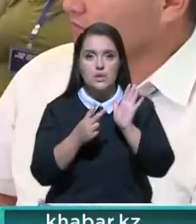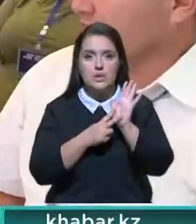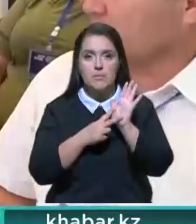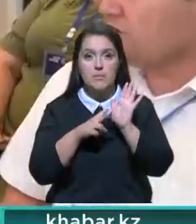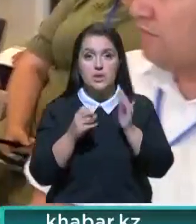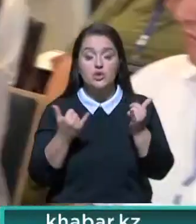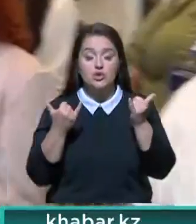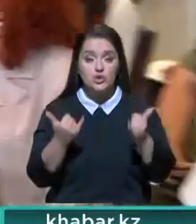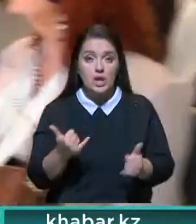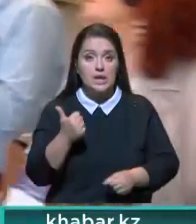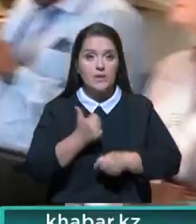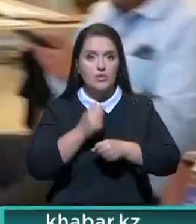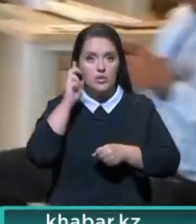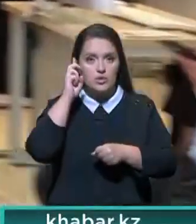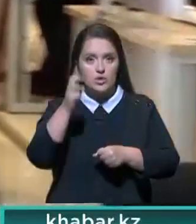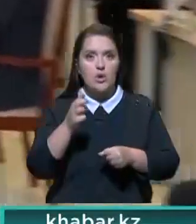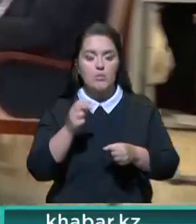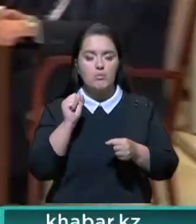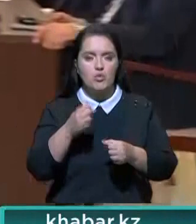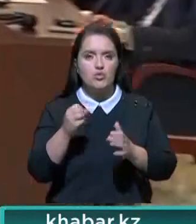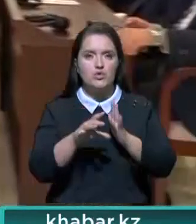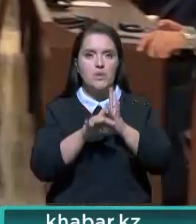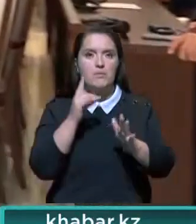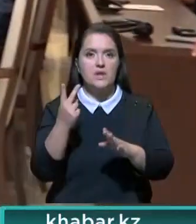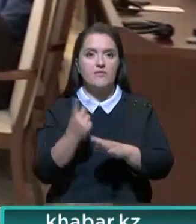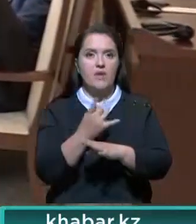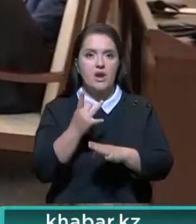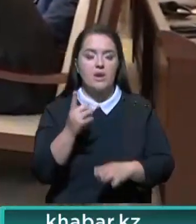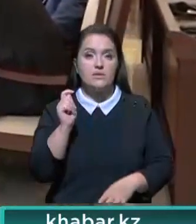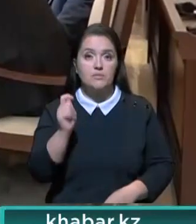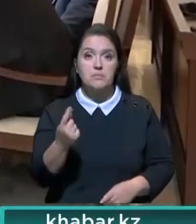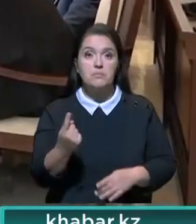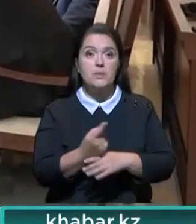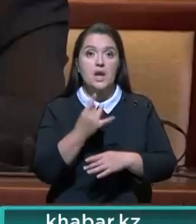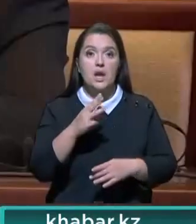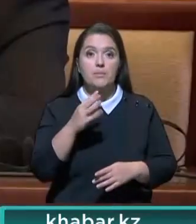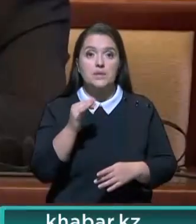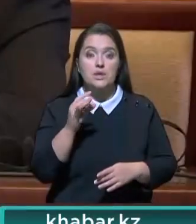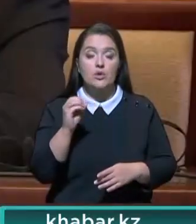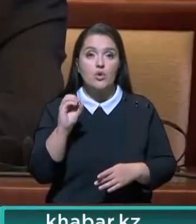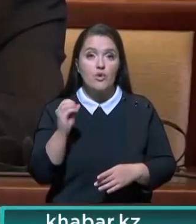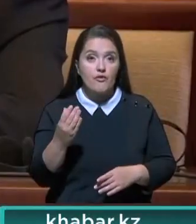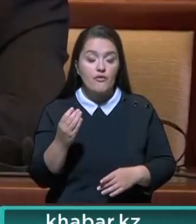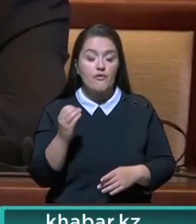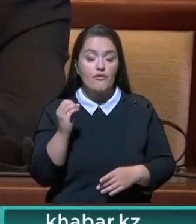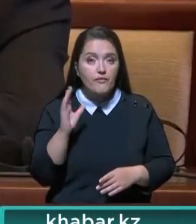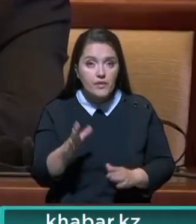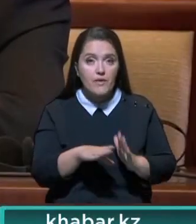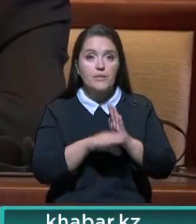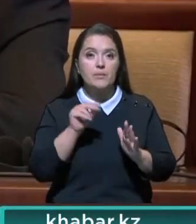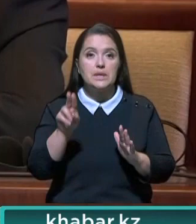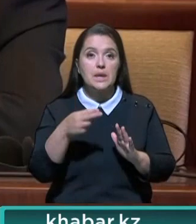глава государства получит возможность переизбраться еще дважды. Впервые Шавкат Мирзиёев был избран президентом Узбекистана в